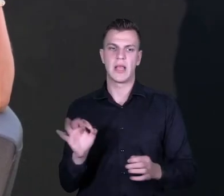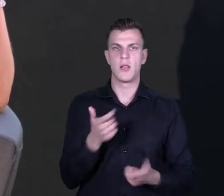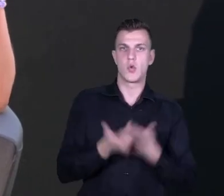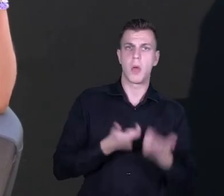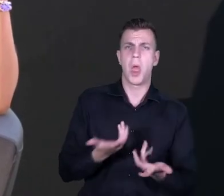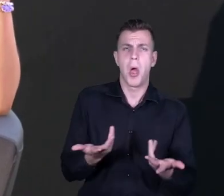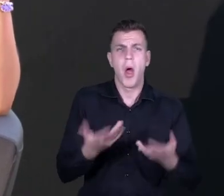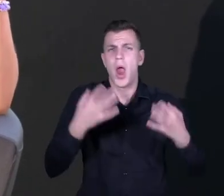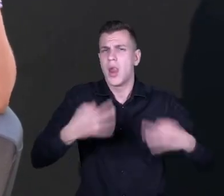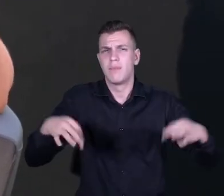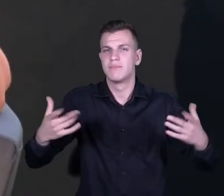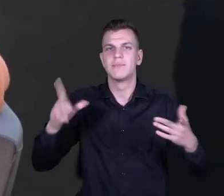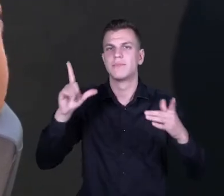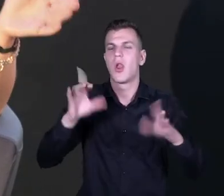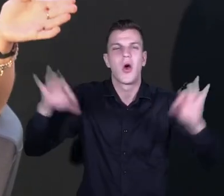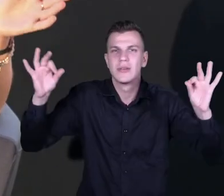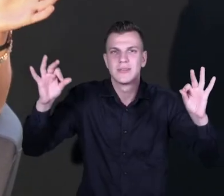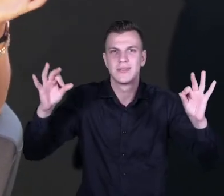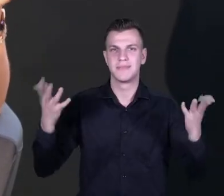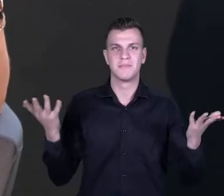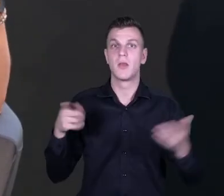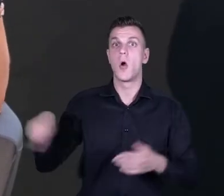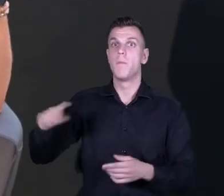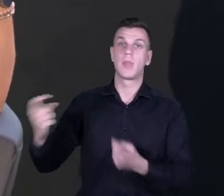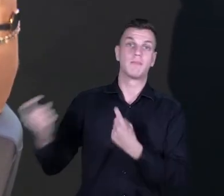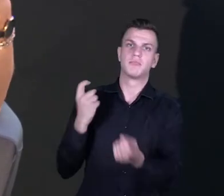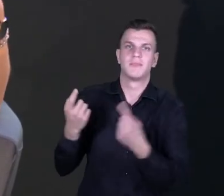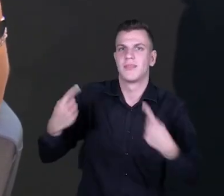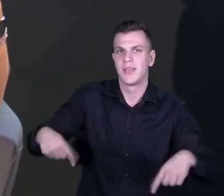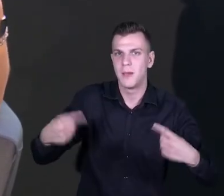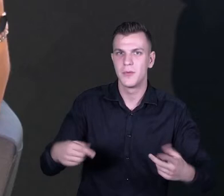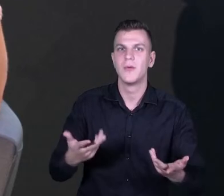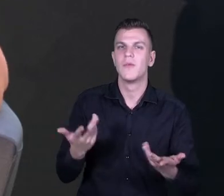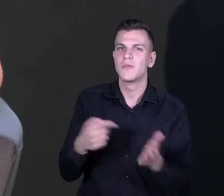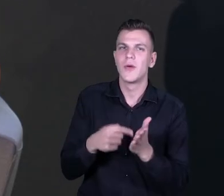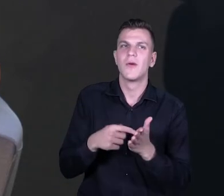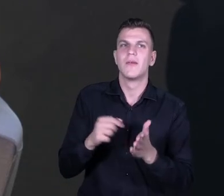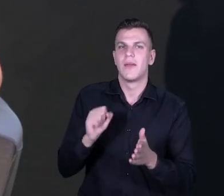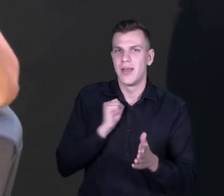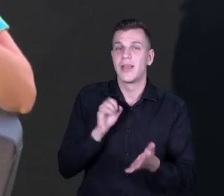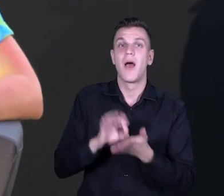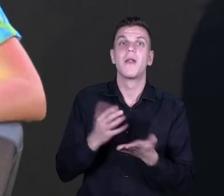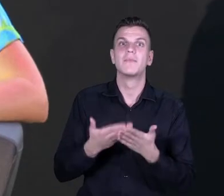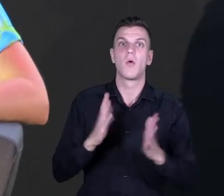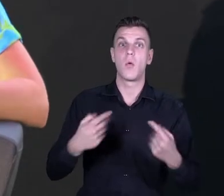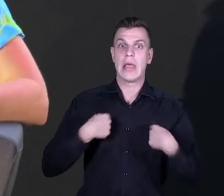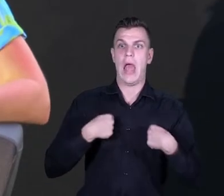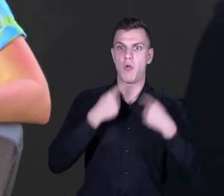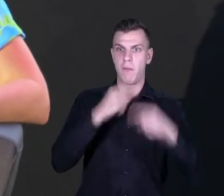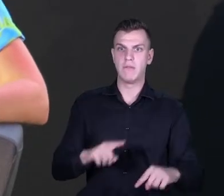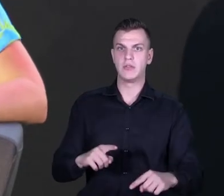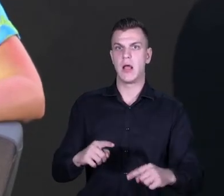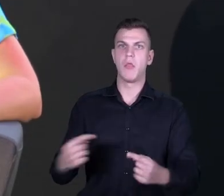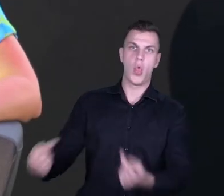losująca. Tak, losowo dobierał ich i tu nie było sprzeciwu, więc to też było takie wygodne, że ze mnie to troszkę ściągnęło taki